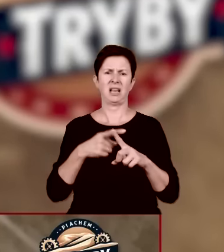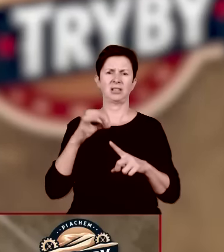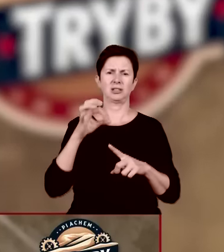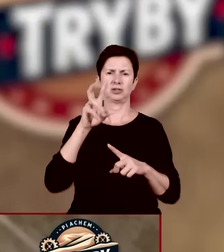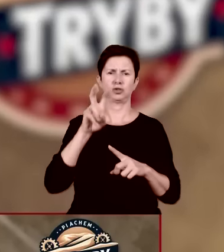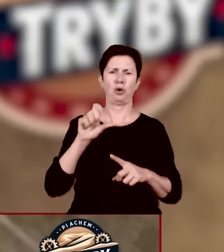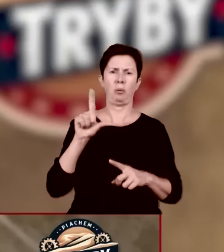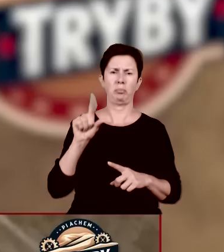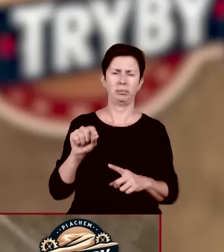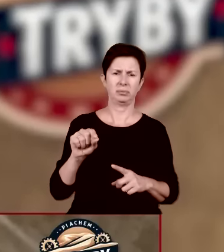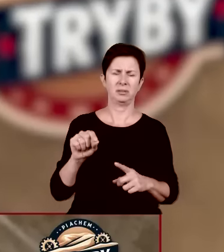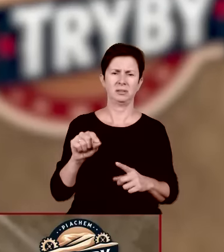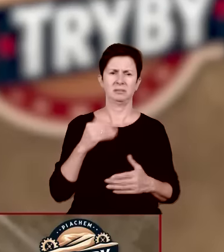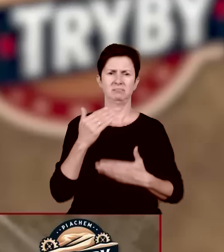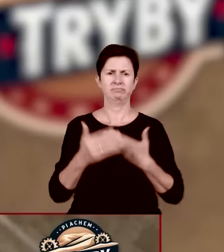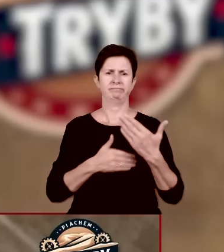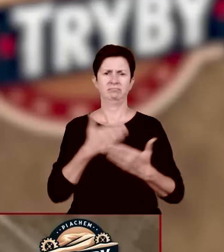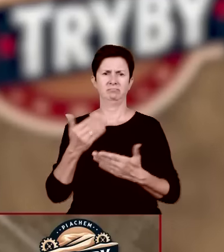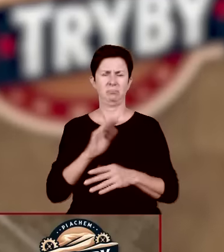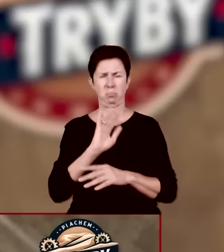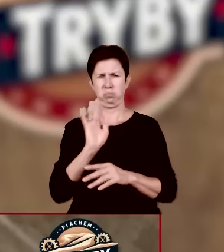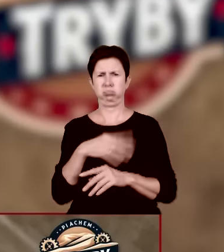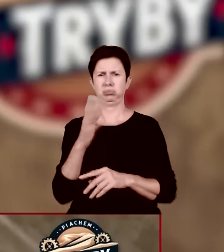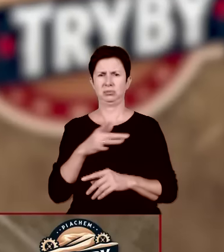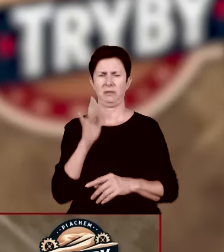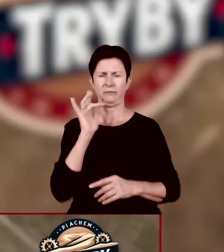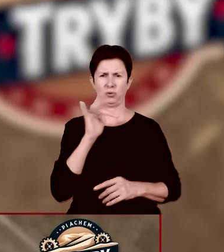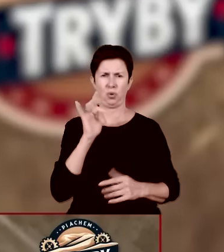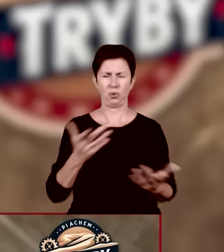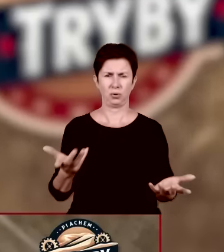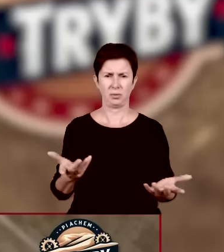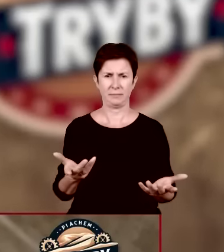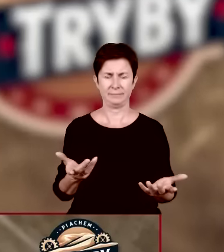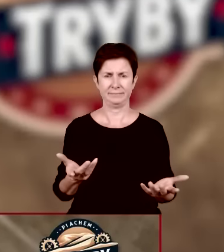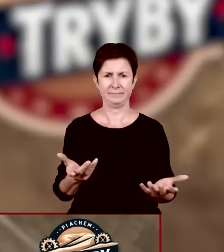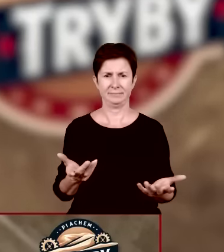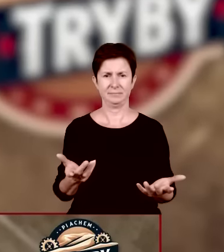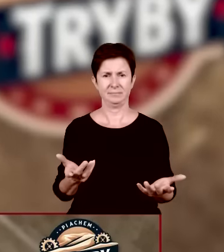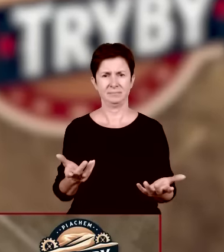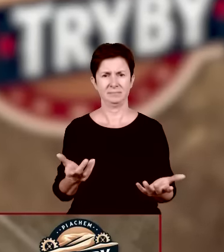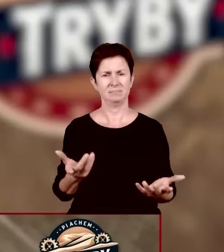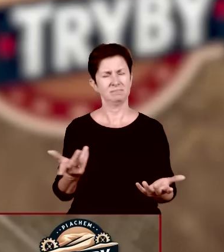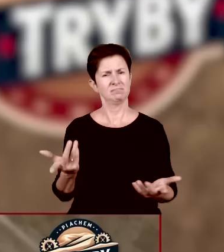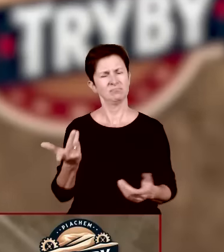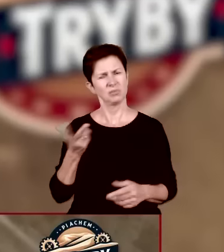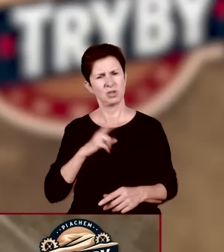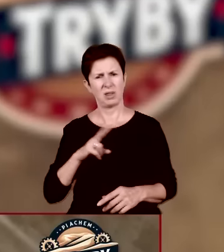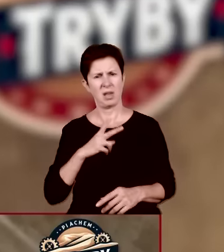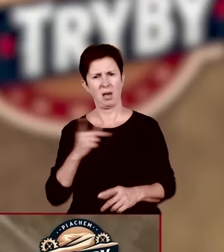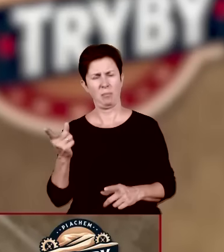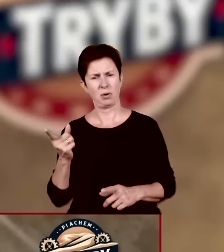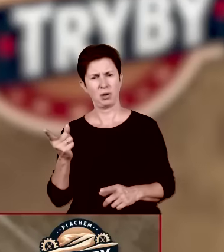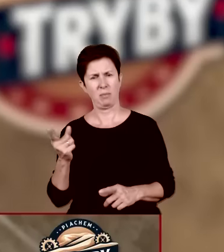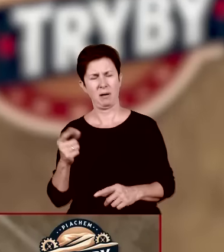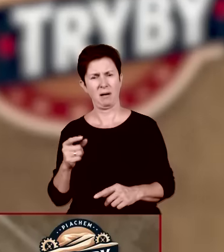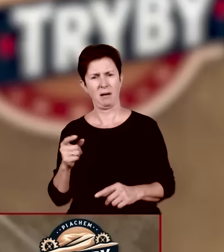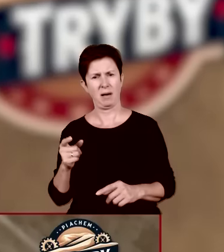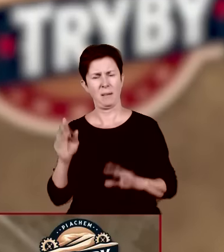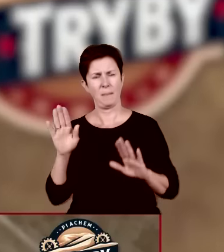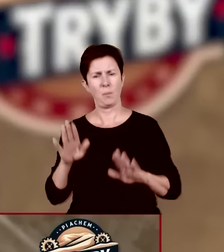i cywilizację kompletnie pustą. I z tym oni się nie pogodzą. I myślę, że to jest osią